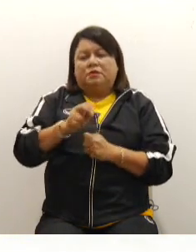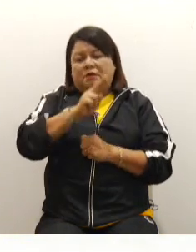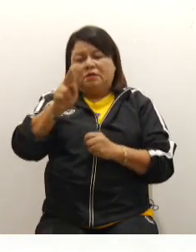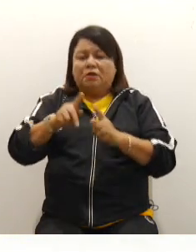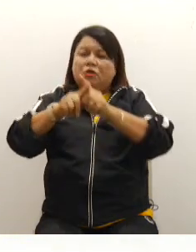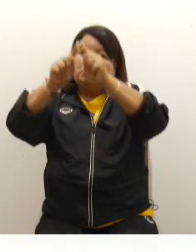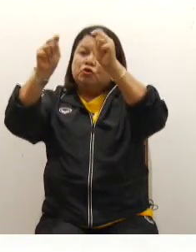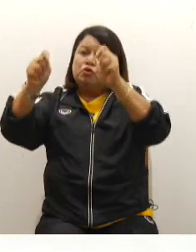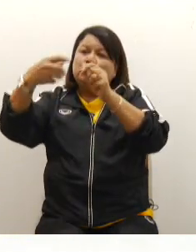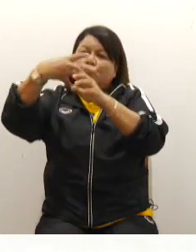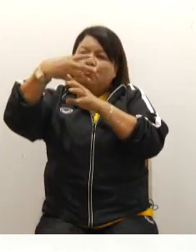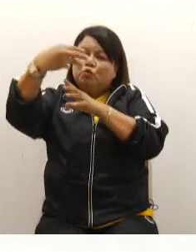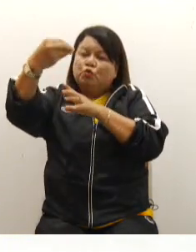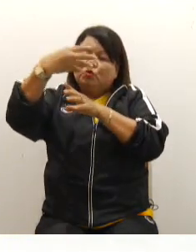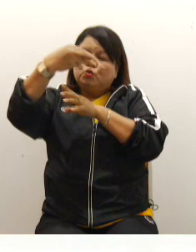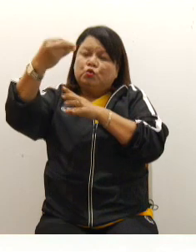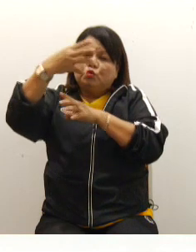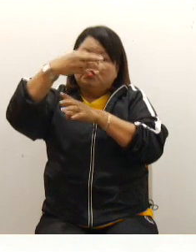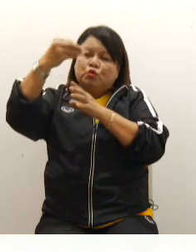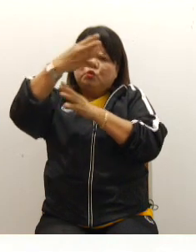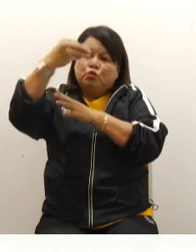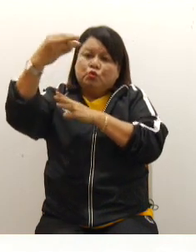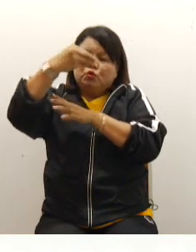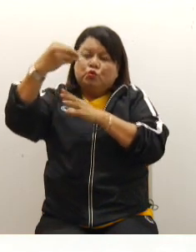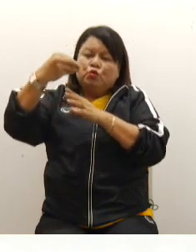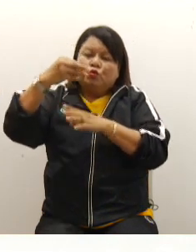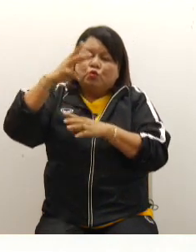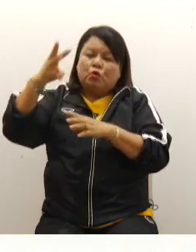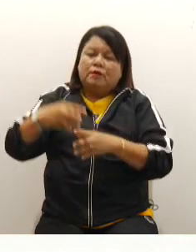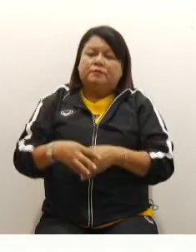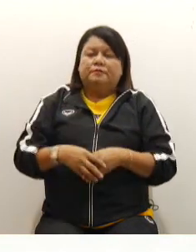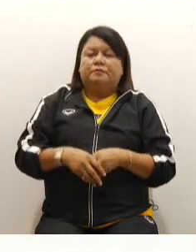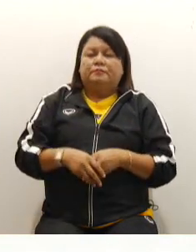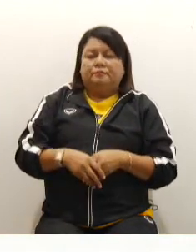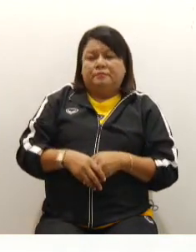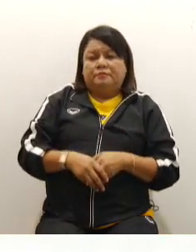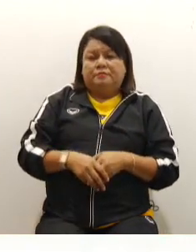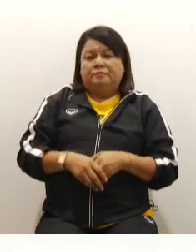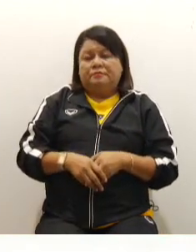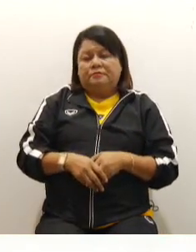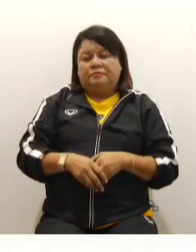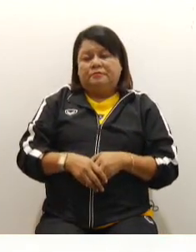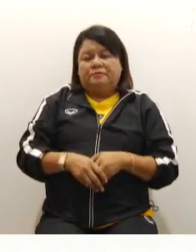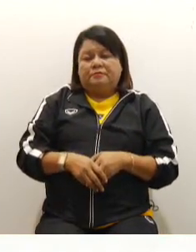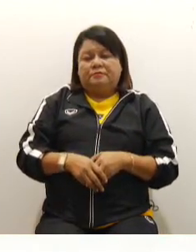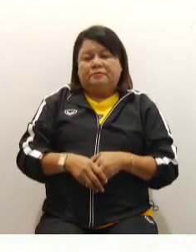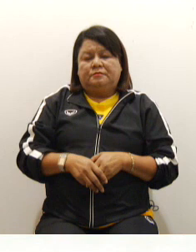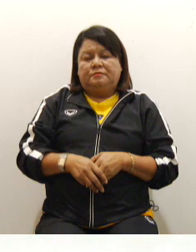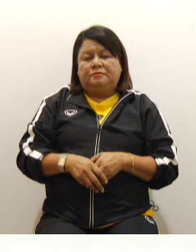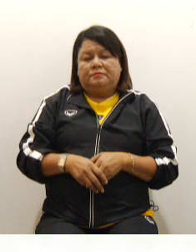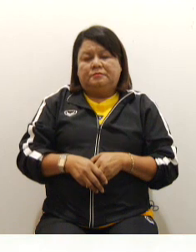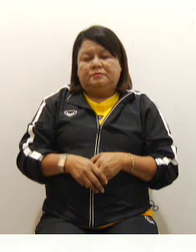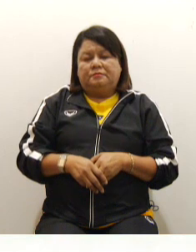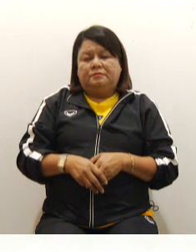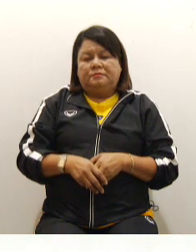ก็ต้องใช้อย่างถูกต้องนะะรู้จักโต้ตอบกรณีฉุกเฉินนะคะการบำรุงรักษาอันนี้สิ่งที่พูดไปเมื่อกี้นี่ว่า เ